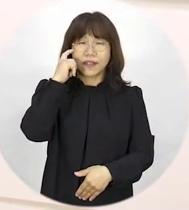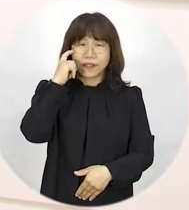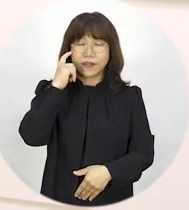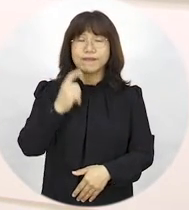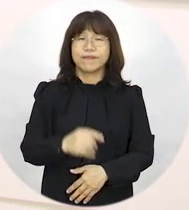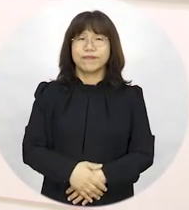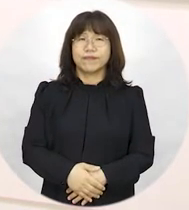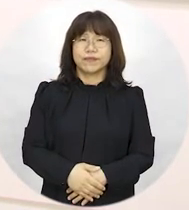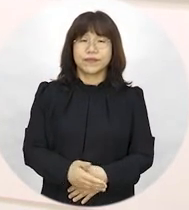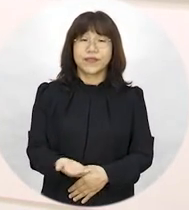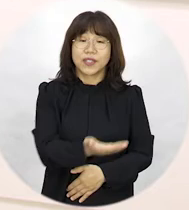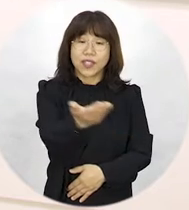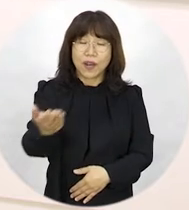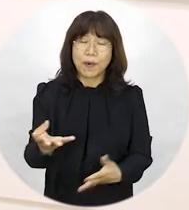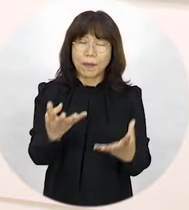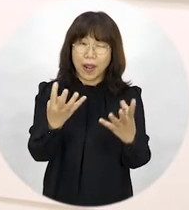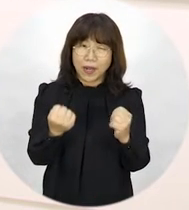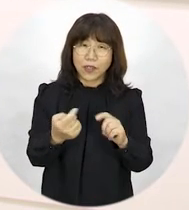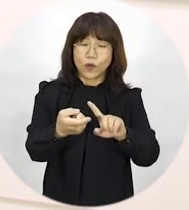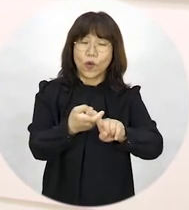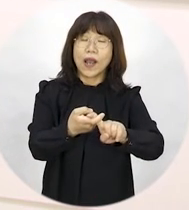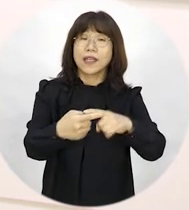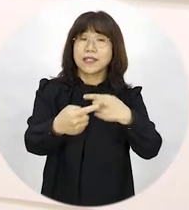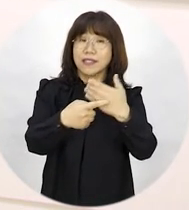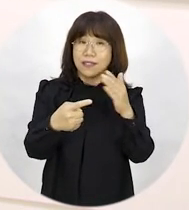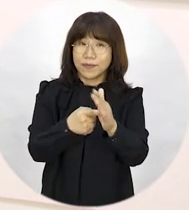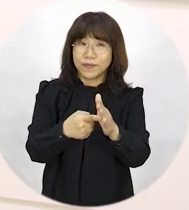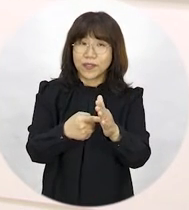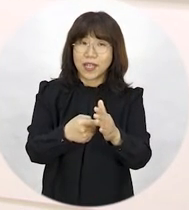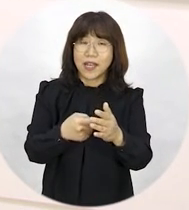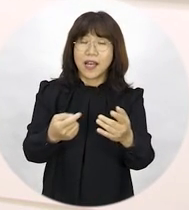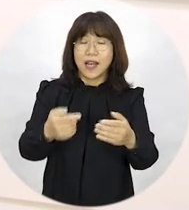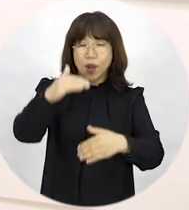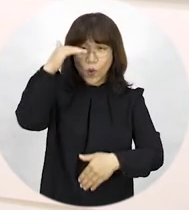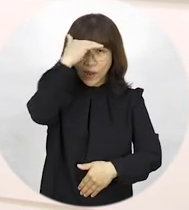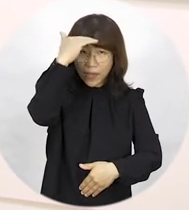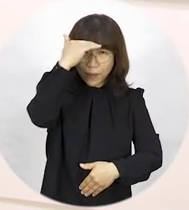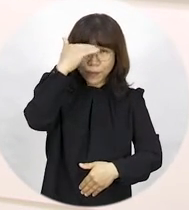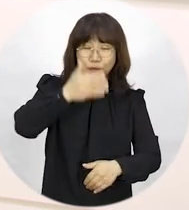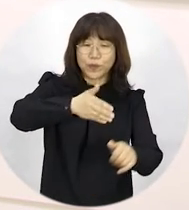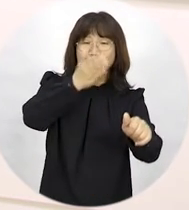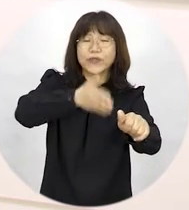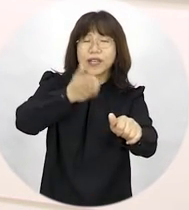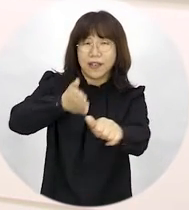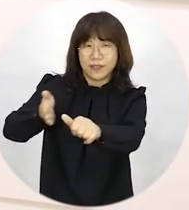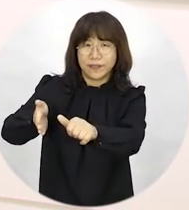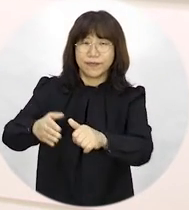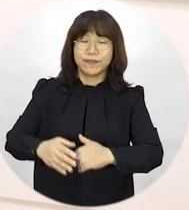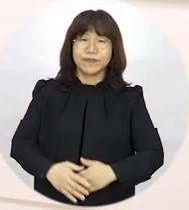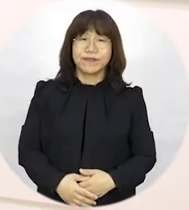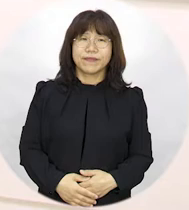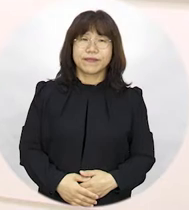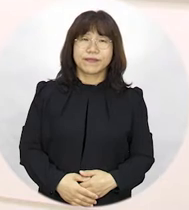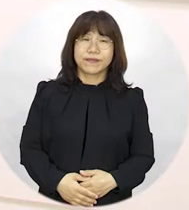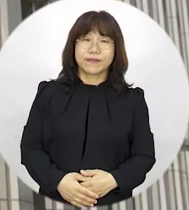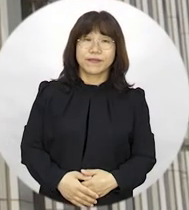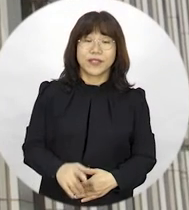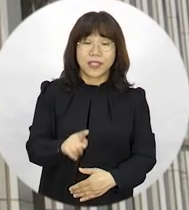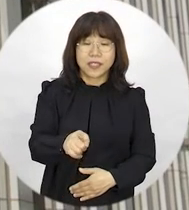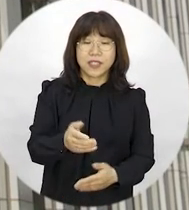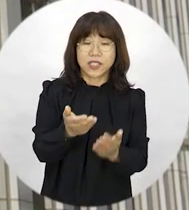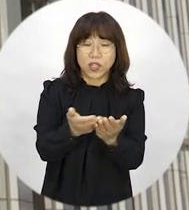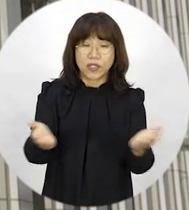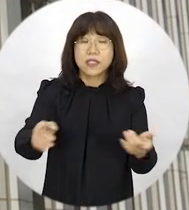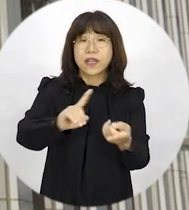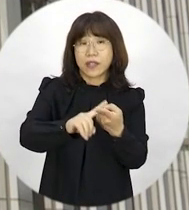것이라고 생각됩니다. 주민 여러분의 많은 관심과 관람을 부탁드립니다.